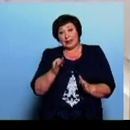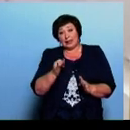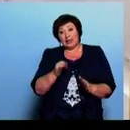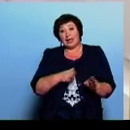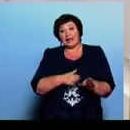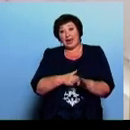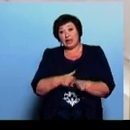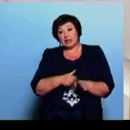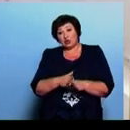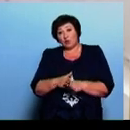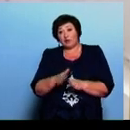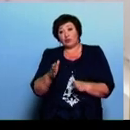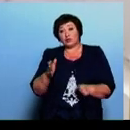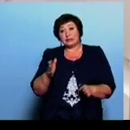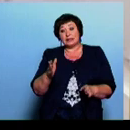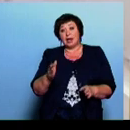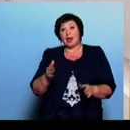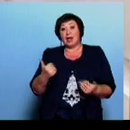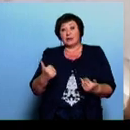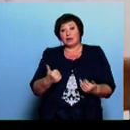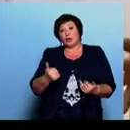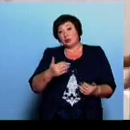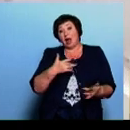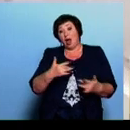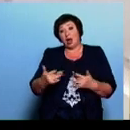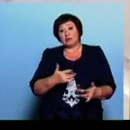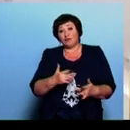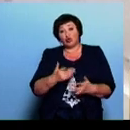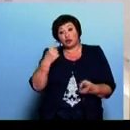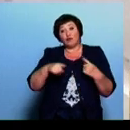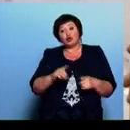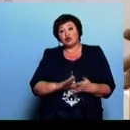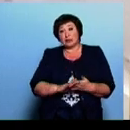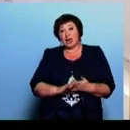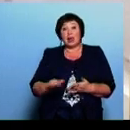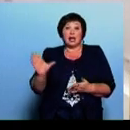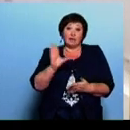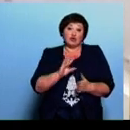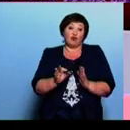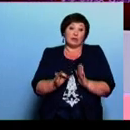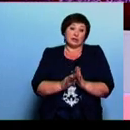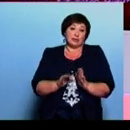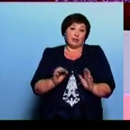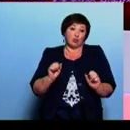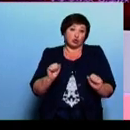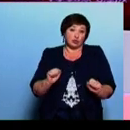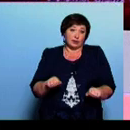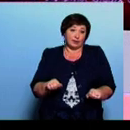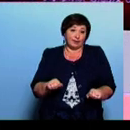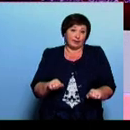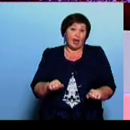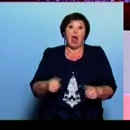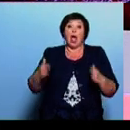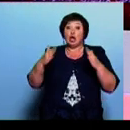все инициативы добровольчества, волонтерства у нас в Можге и вообще, в принципе, Южного Куста. Дому